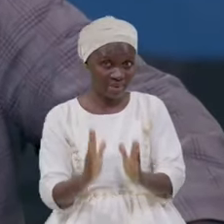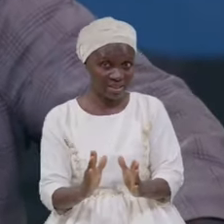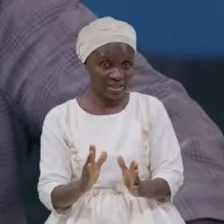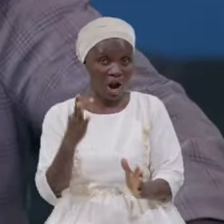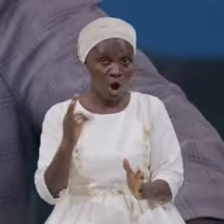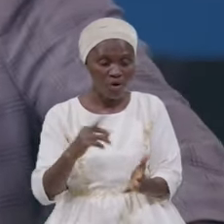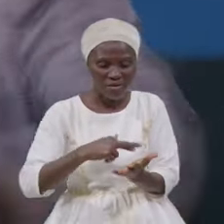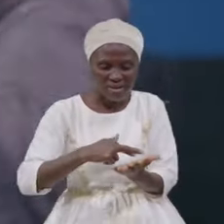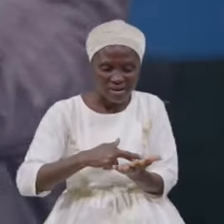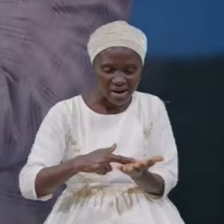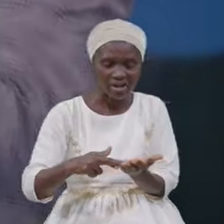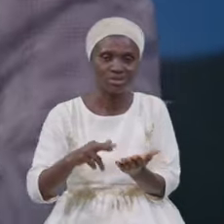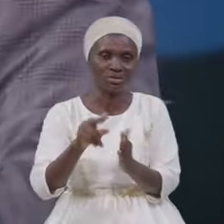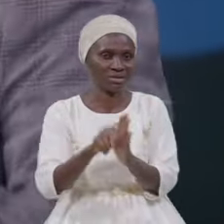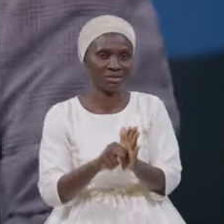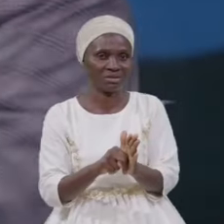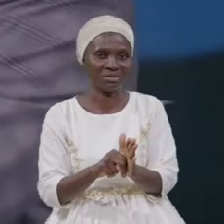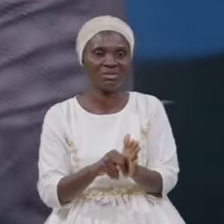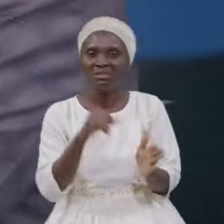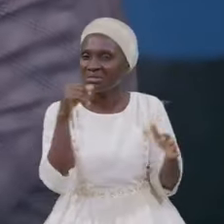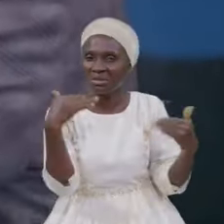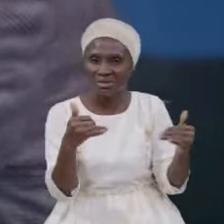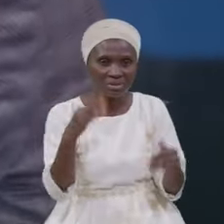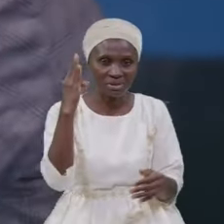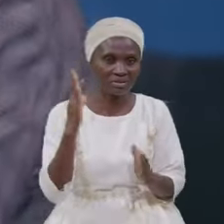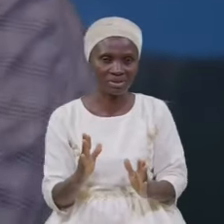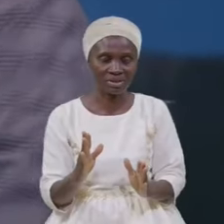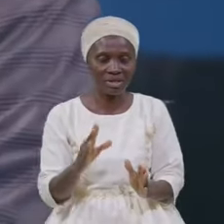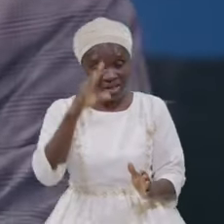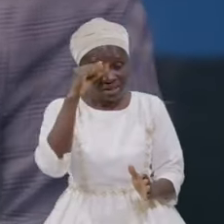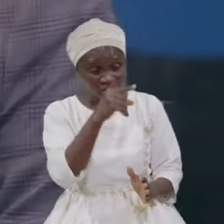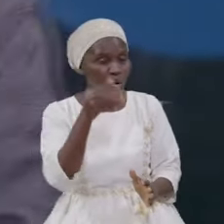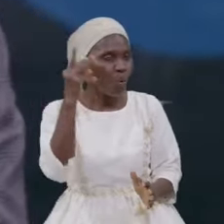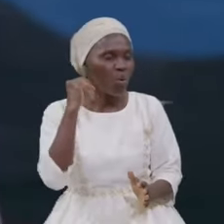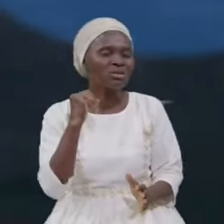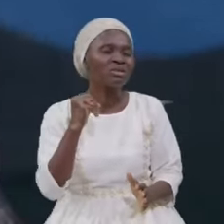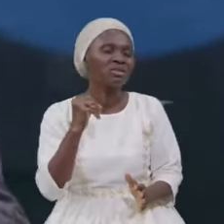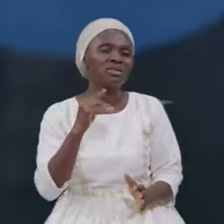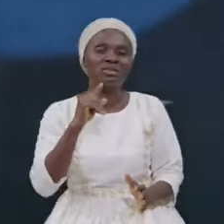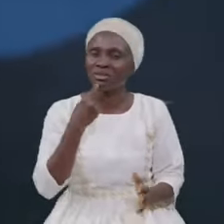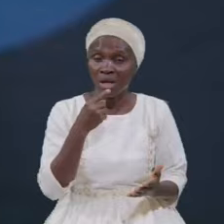Il était vraiment sérieux dans tout ce qu'il disait. Parce qu'il savait que le jour du compte rendu venait.